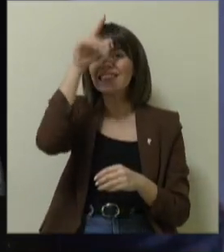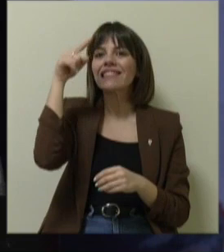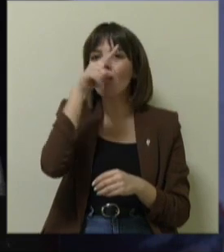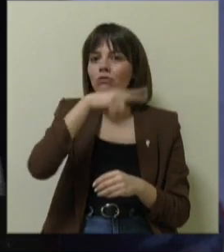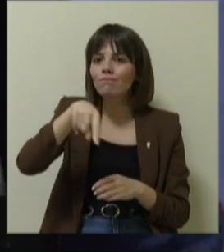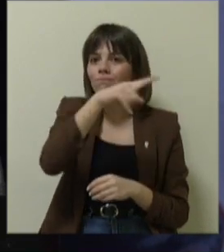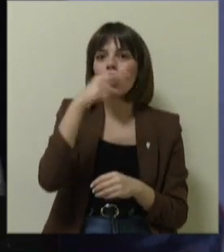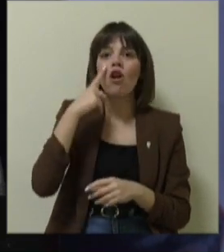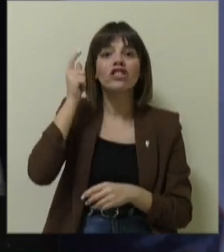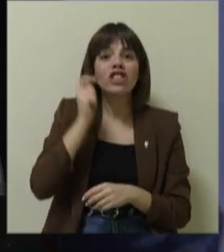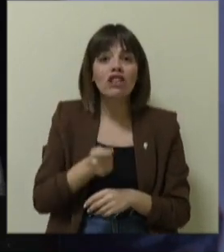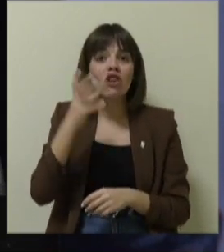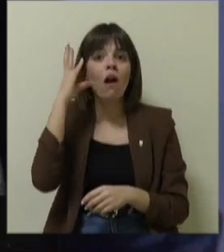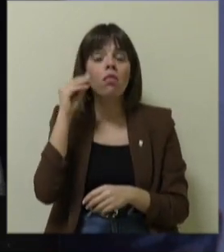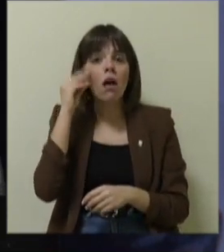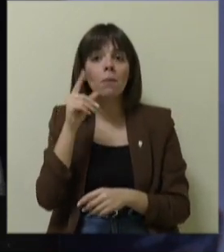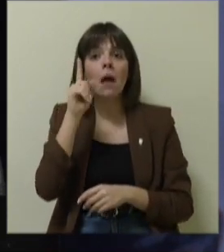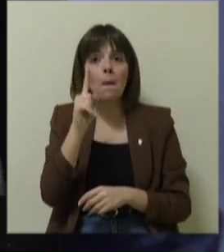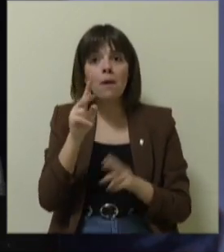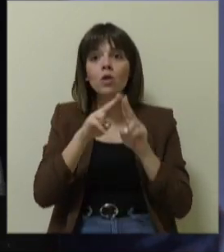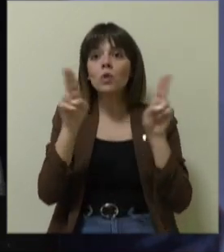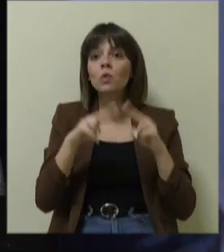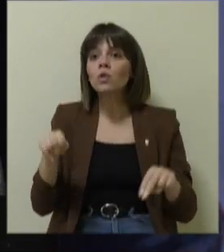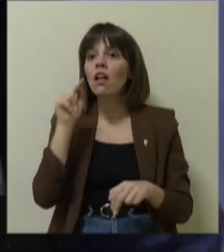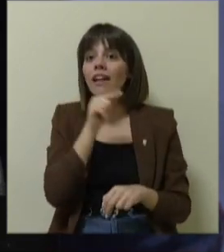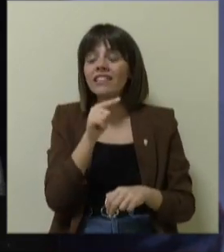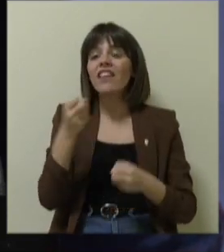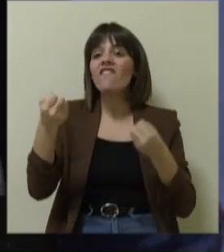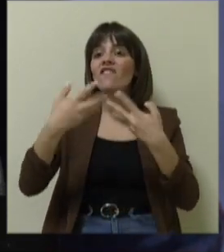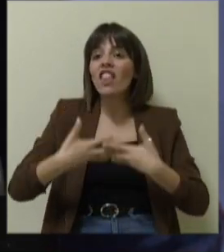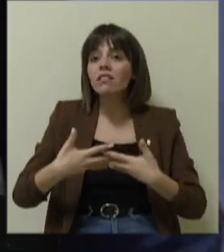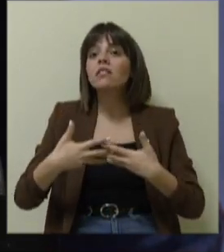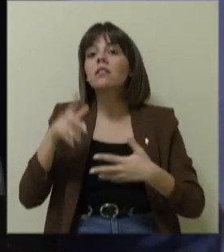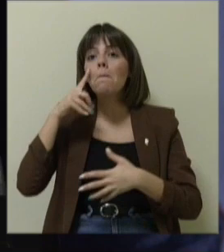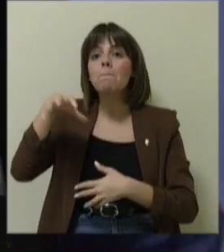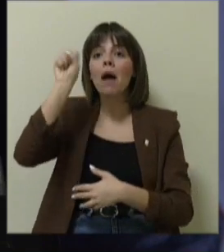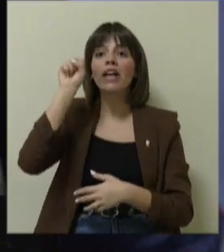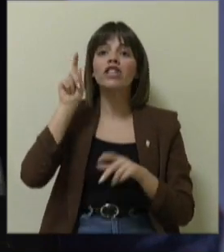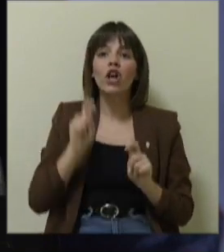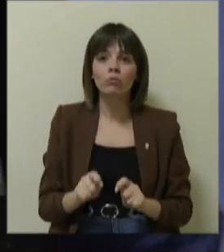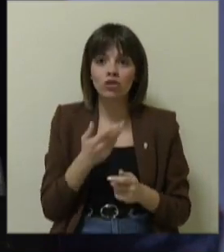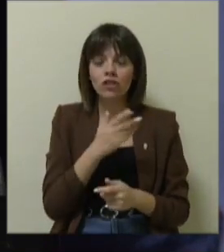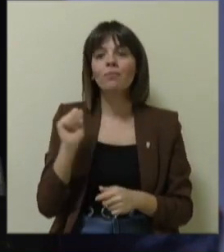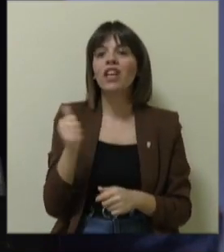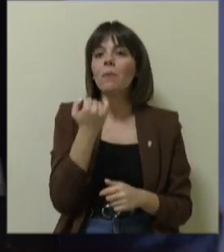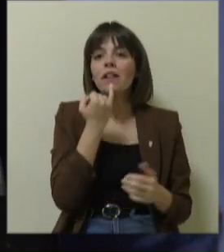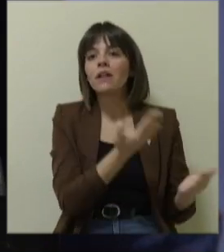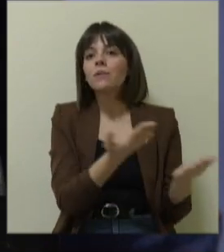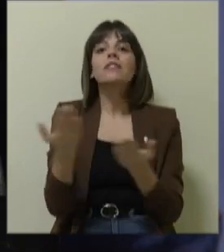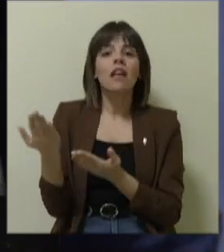İstanbul'umuzu gerçek anlamda bir uluslararası finans merkezi yapacağız. Kıymetli